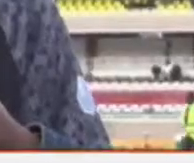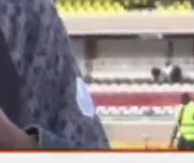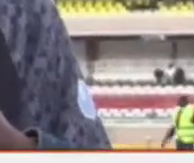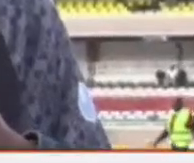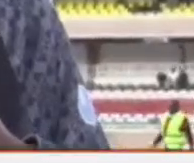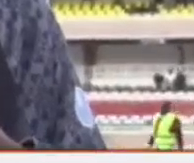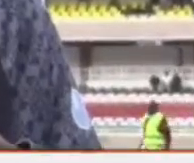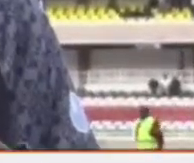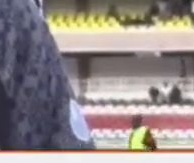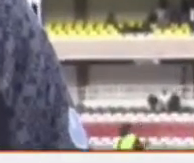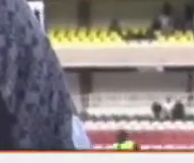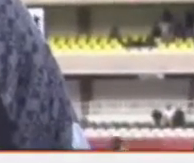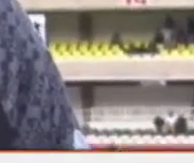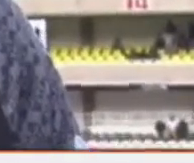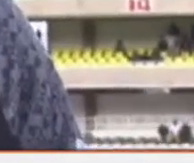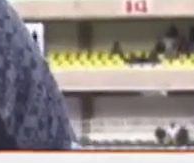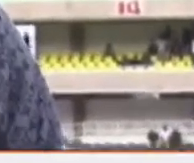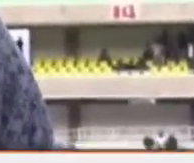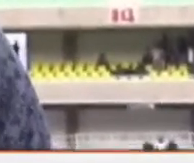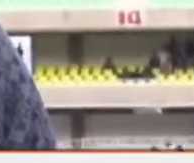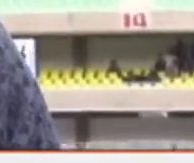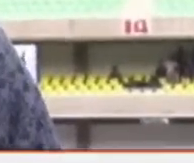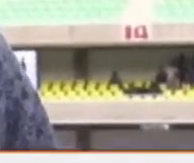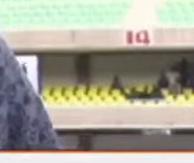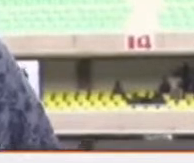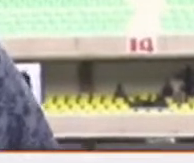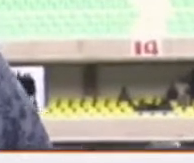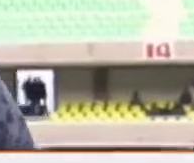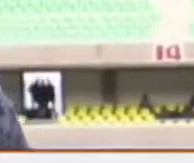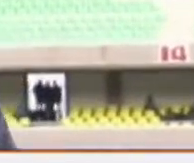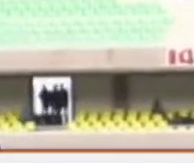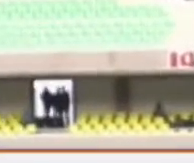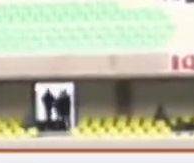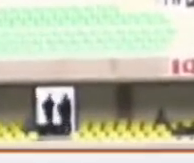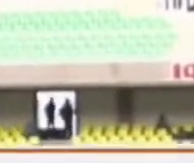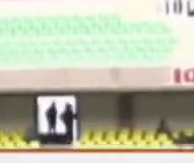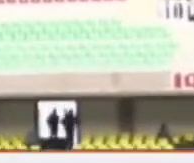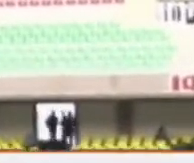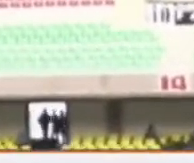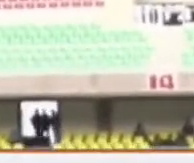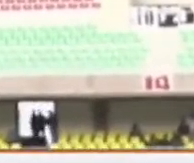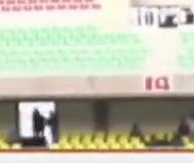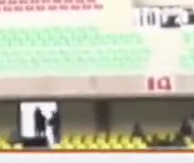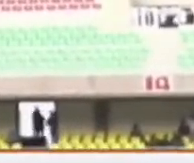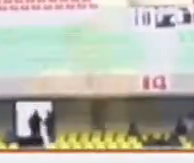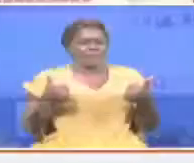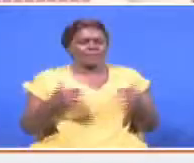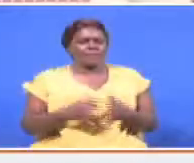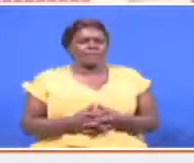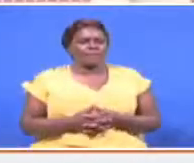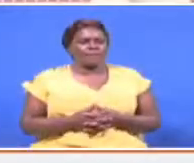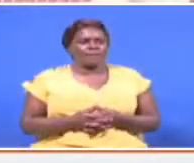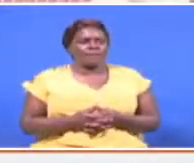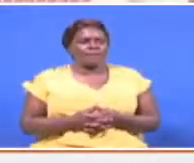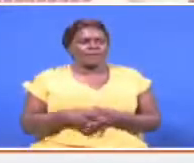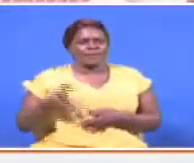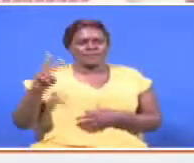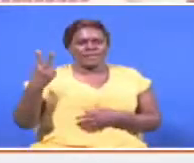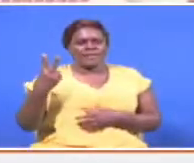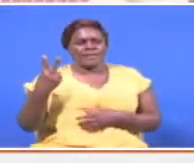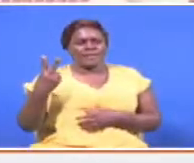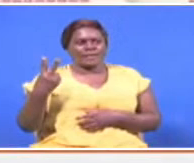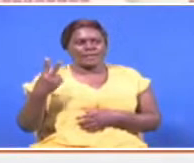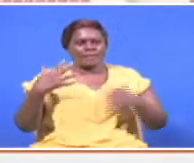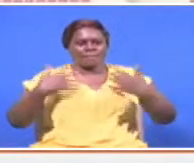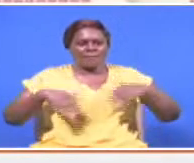Kwanza cha msingi bwana ni kumshukuru Mwenyezi Mungu, maana tumemaliza mechi vizuri bila majeraha na tuko salama. Muhimu sana. Ya pili nadhani mchezo